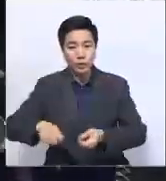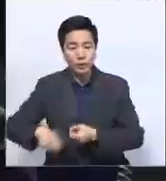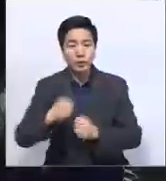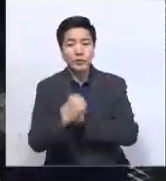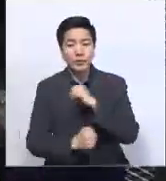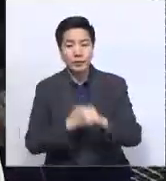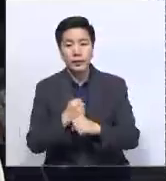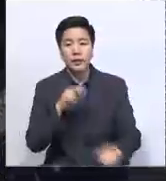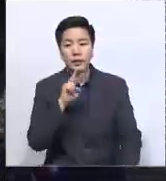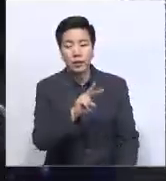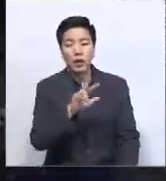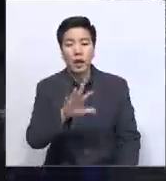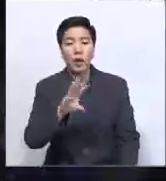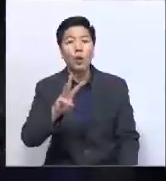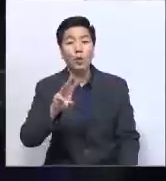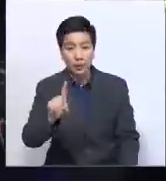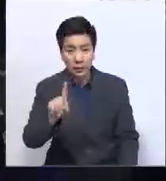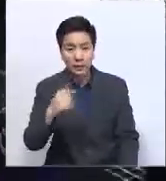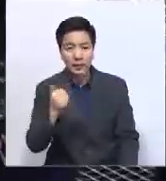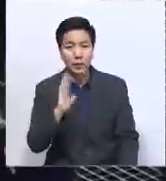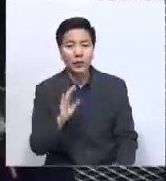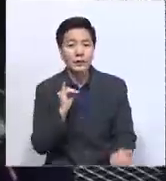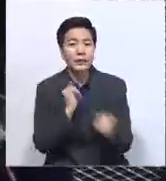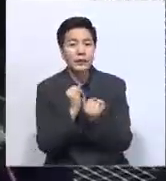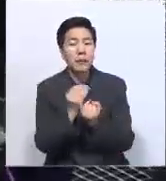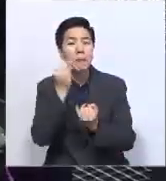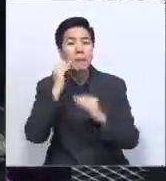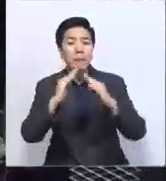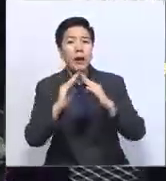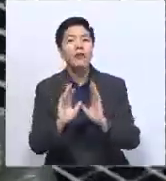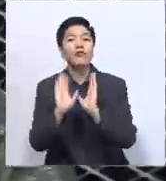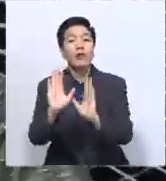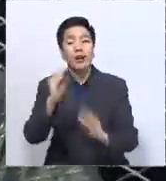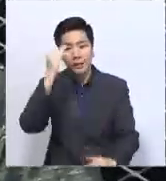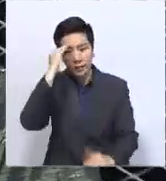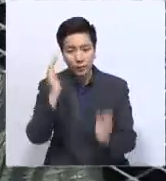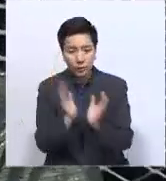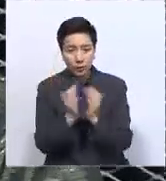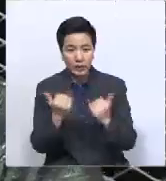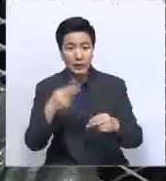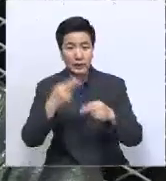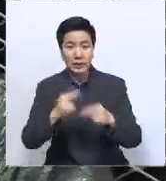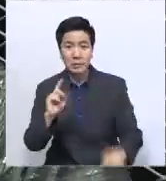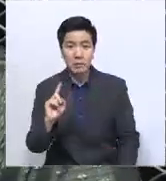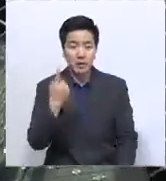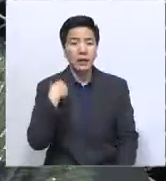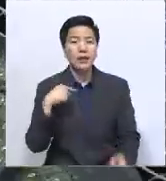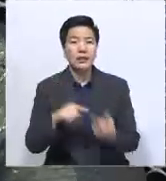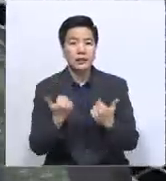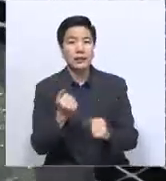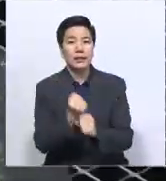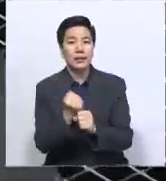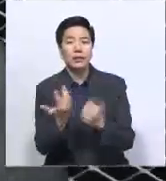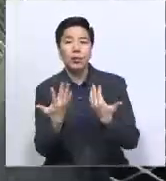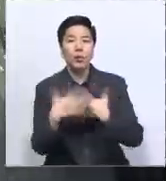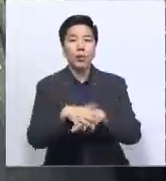านต์ปี2561หรือหลายคนที่คุ้นเคยในชื่อฝากบ้านไว้กับตำรวจแต่เปลี่ยนชื่อใหม่ค่ะเนื่องจากว่าเป็นการ